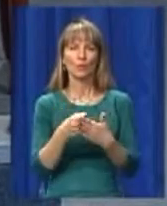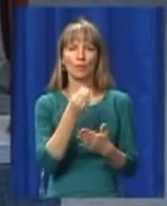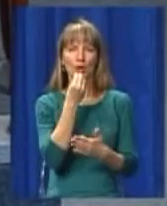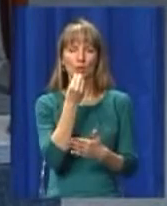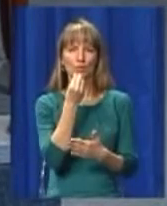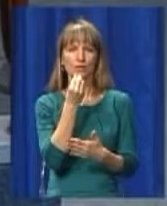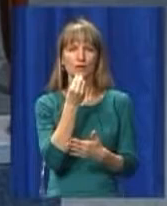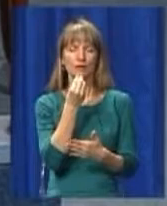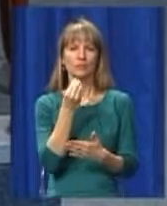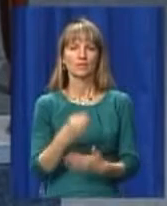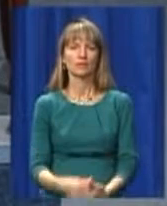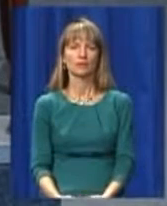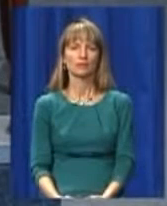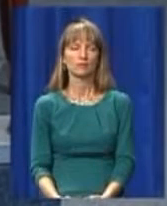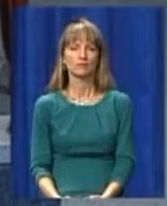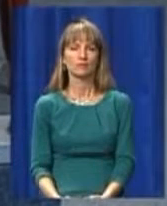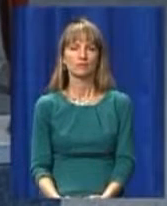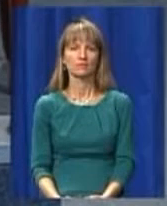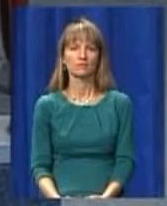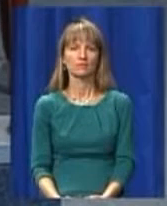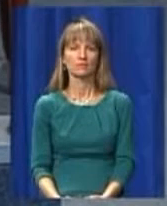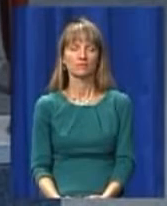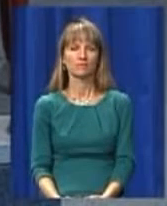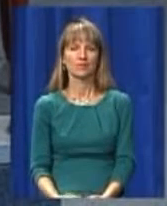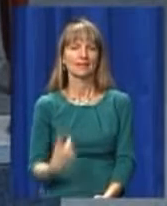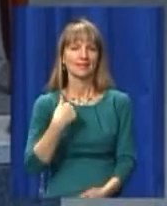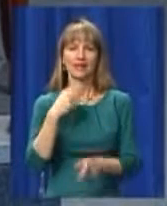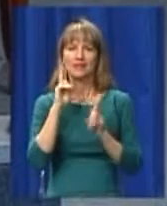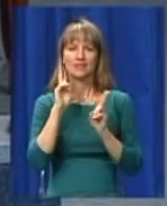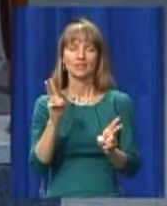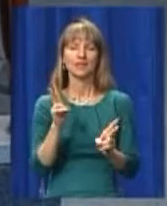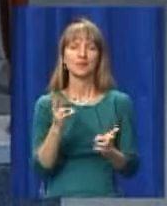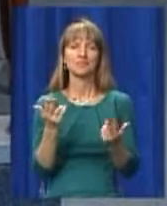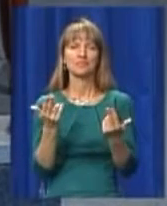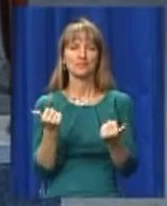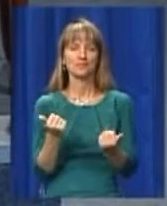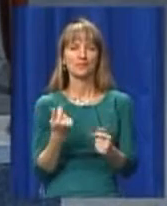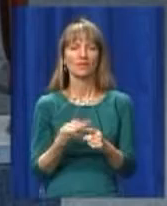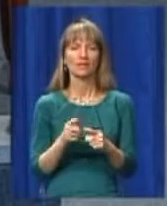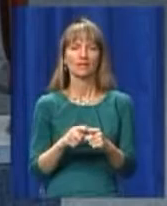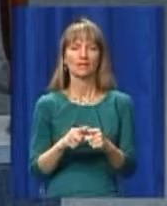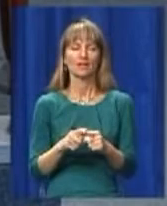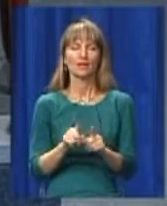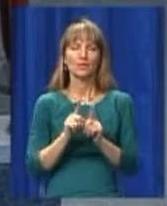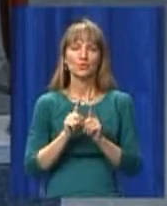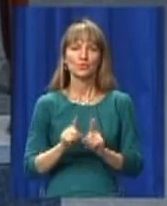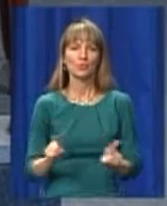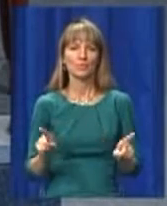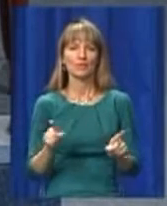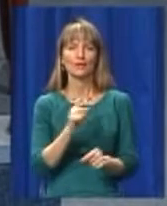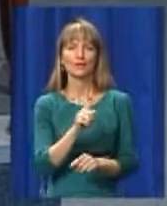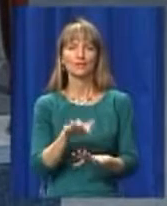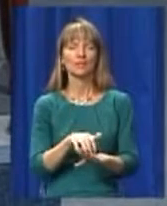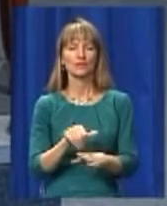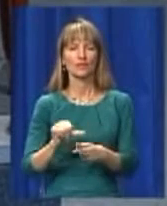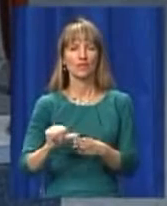якихось певних. Ну, как бы я не знаю. Ну, то ну, да. Как бы, да. Це така особливість кожної